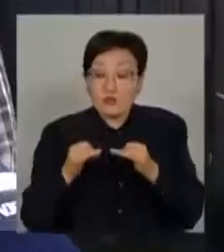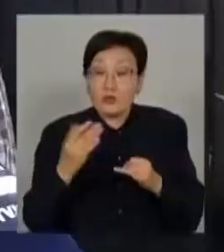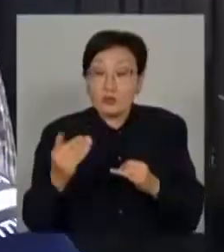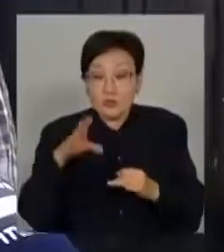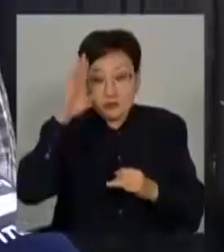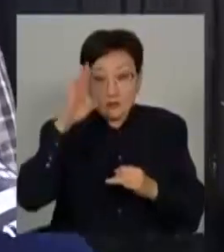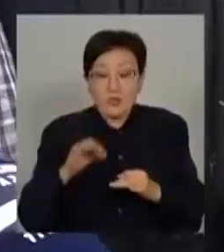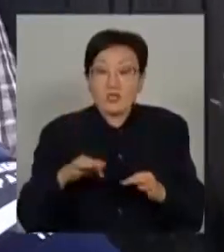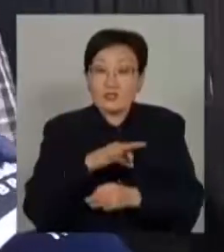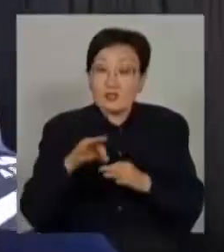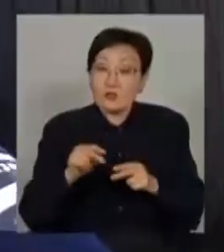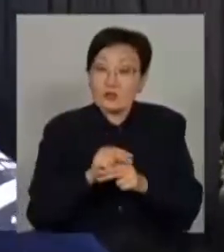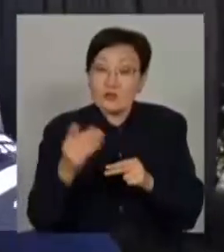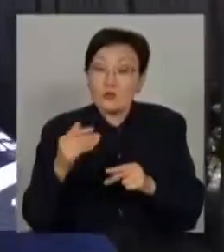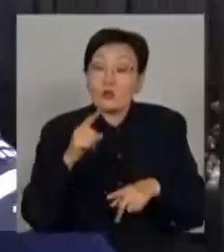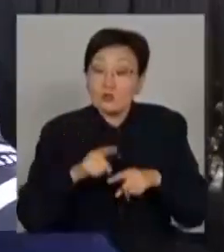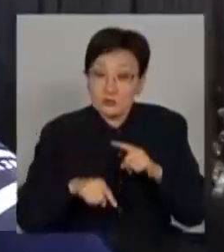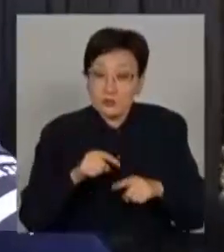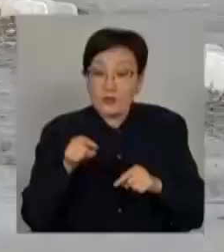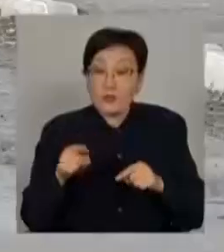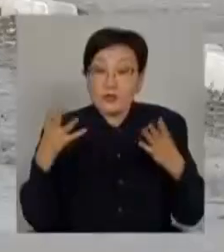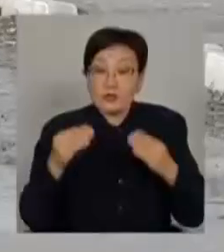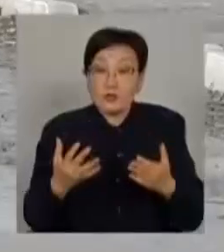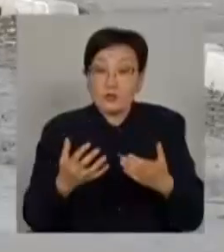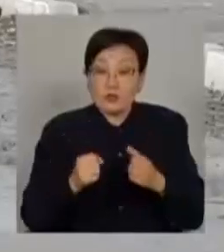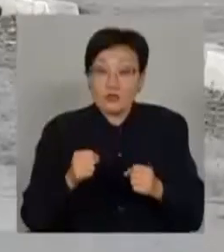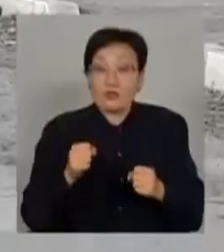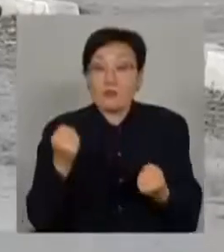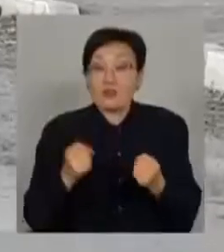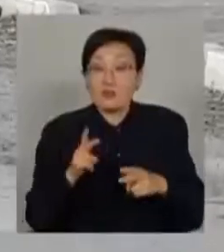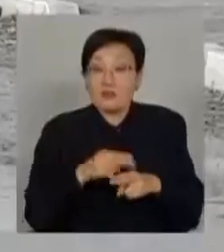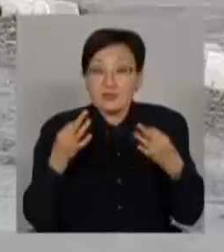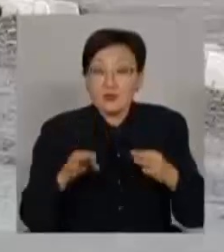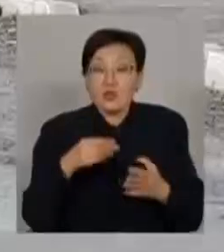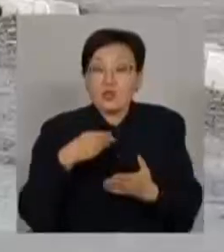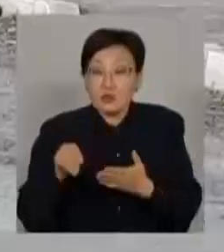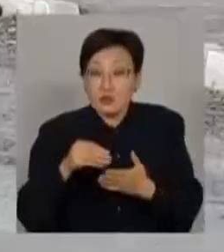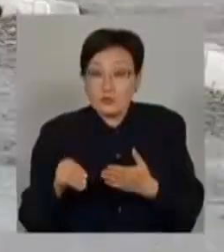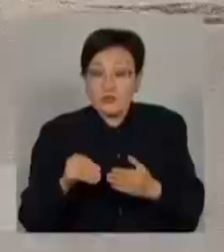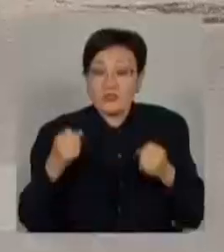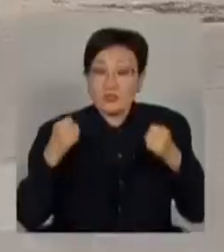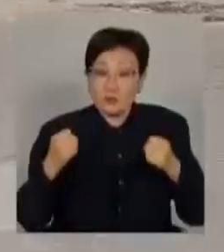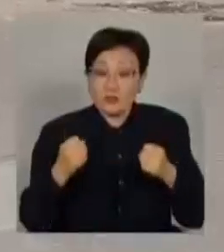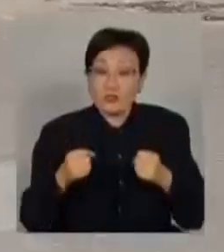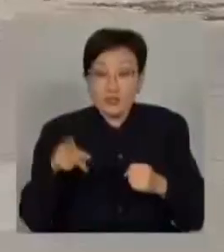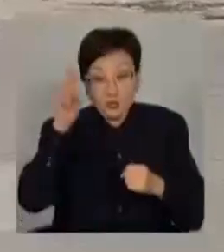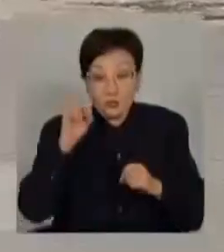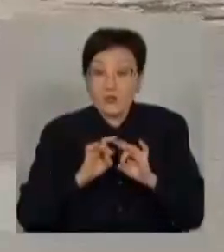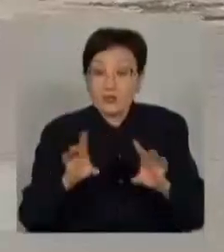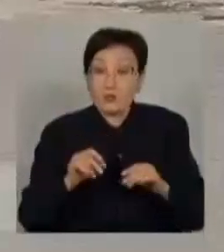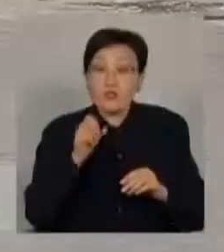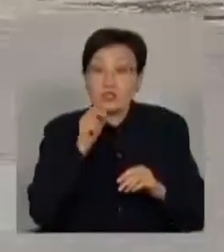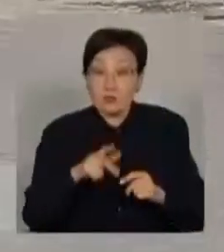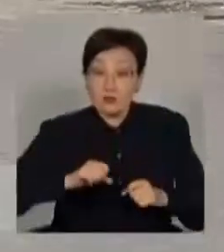что мальчик сирота и воспитывается у родственников. В тот день он взял машину без спроса, чтобы купить спортивный инвентарь. Его дядя рассказал, что